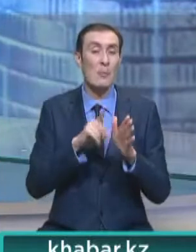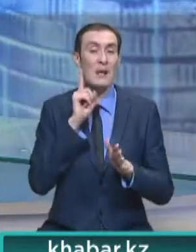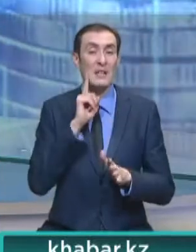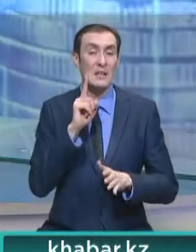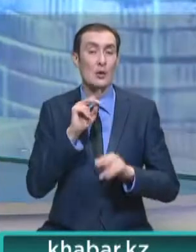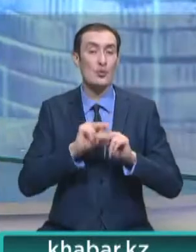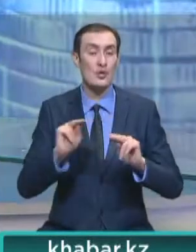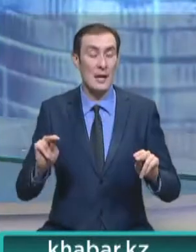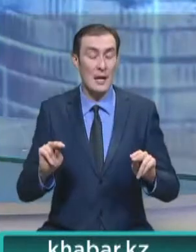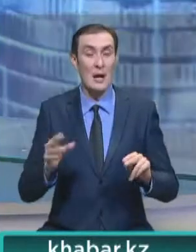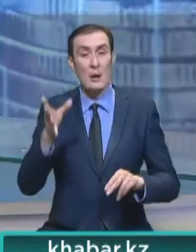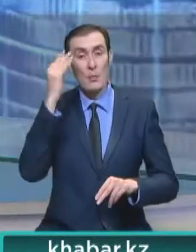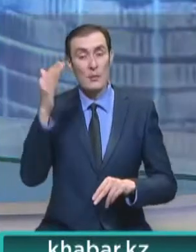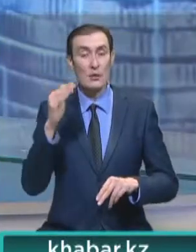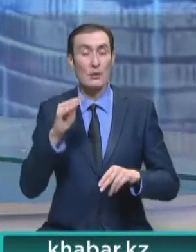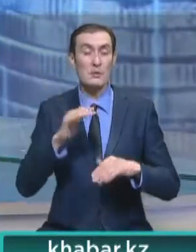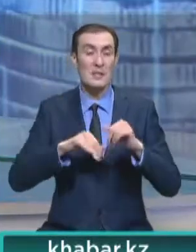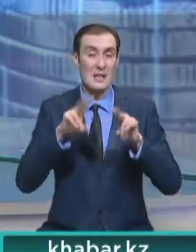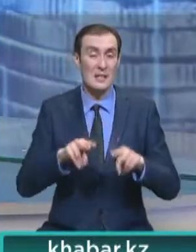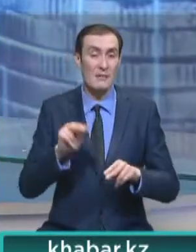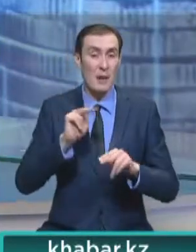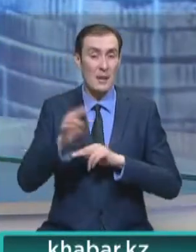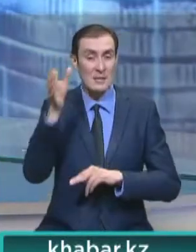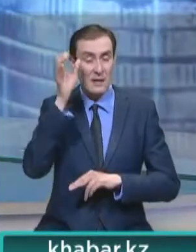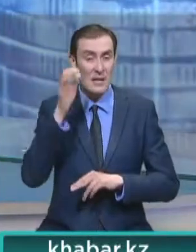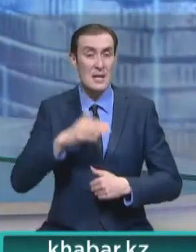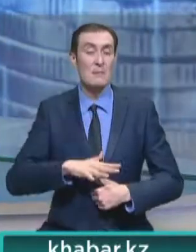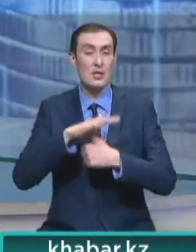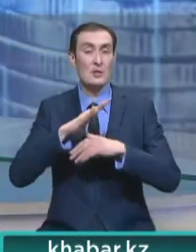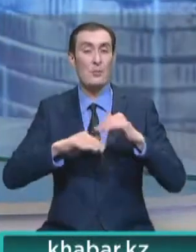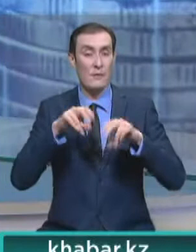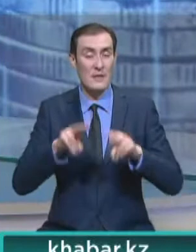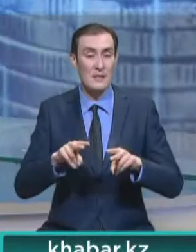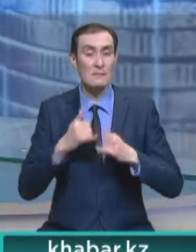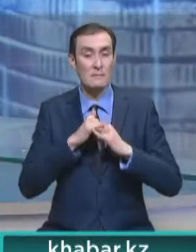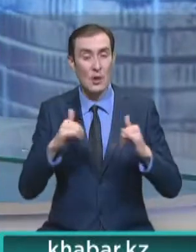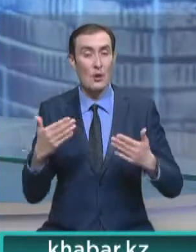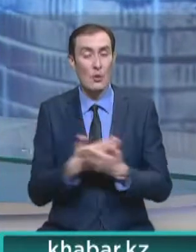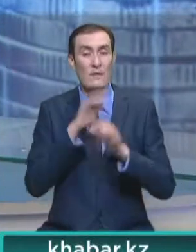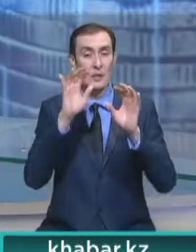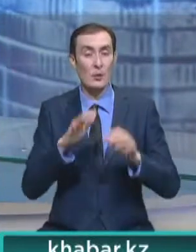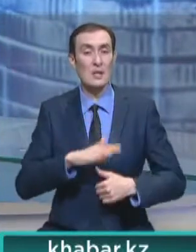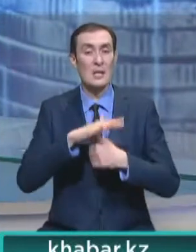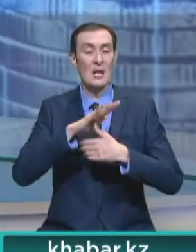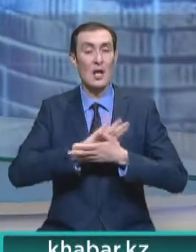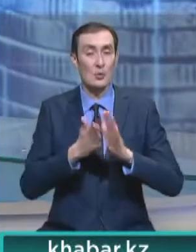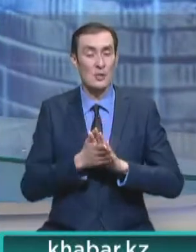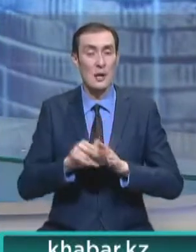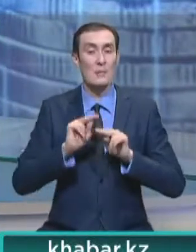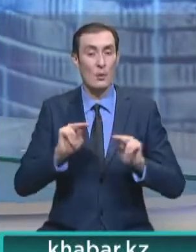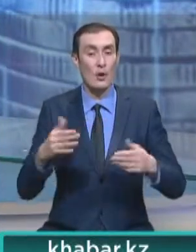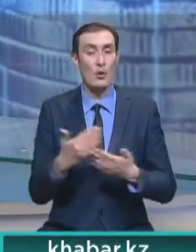специалистов по мнению экспертов в сфере образования престиж профессии серьезно простимулировать новый закон о статусе педагога